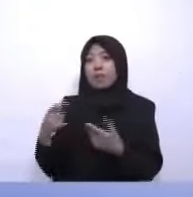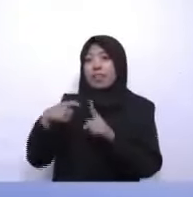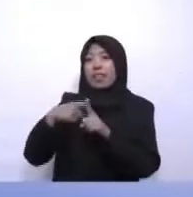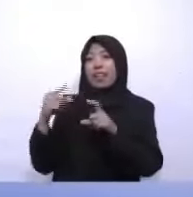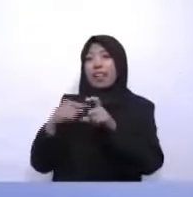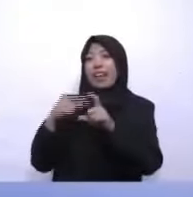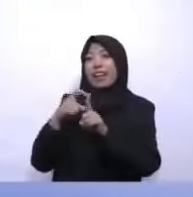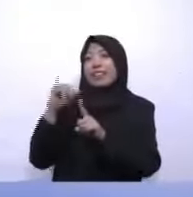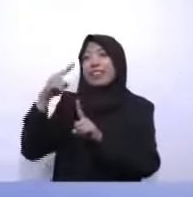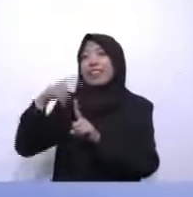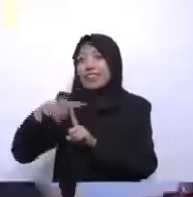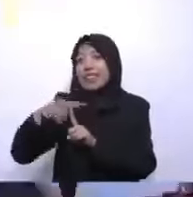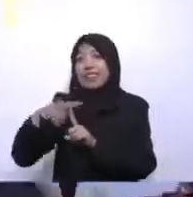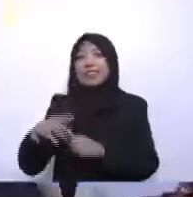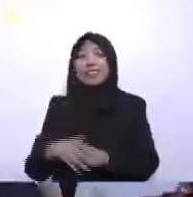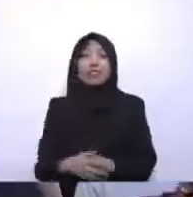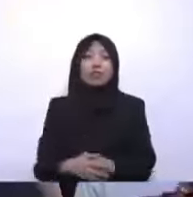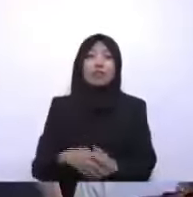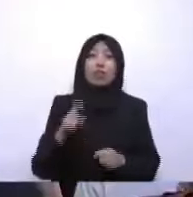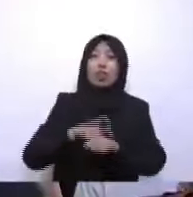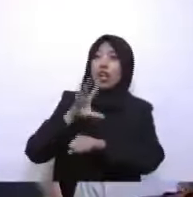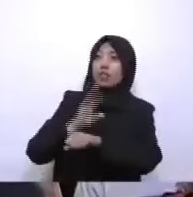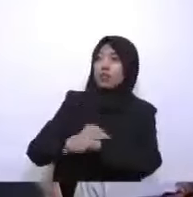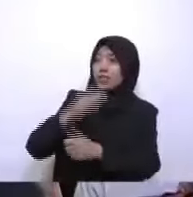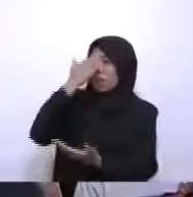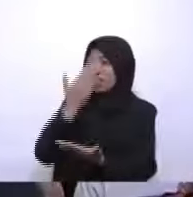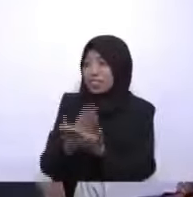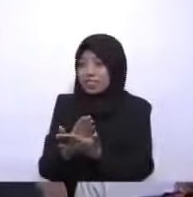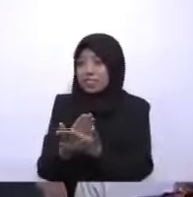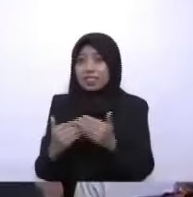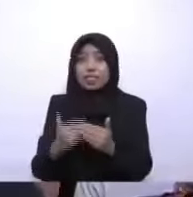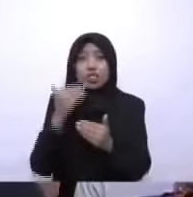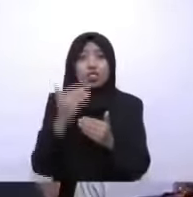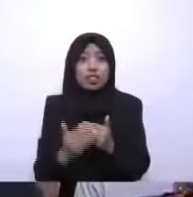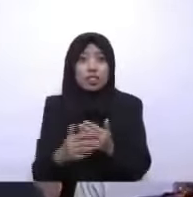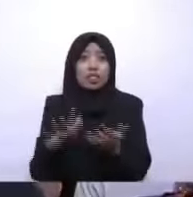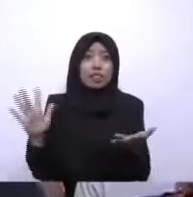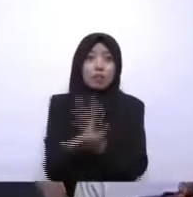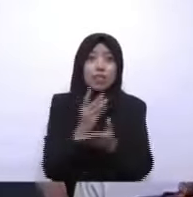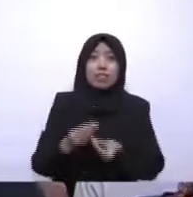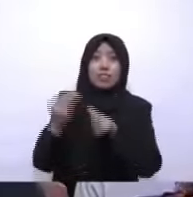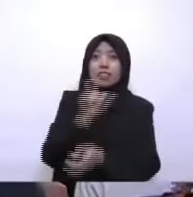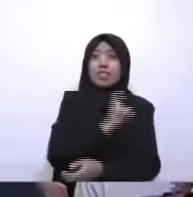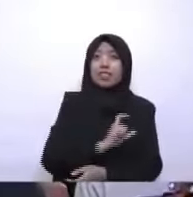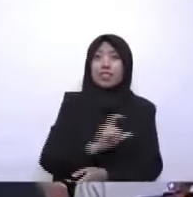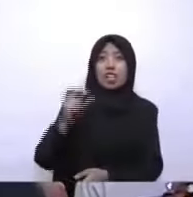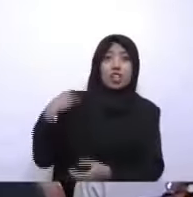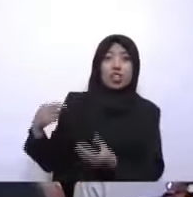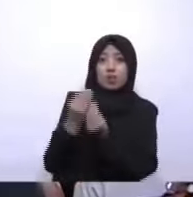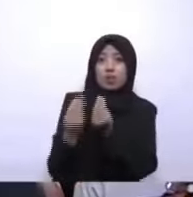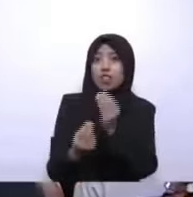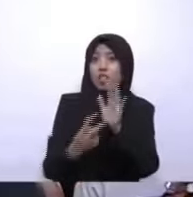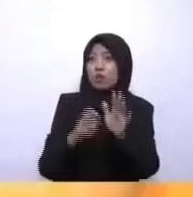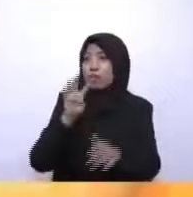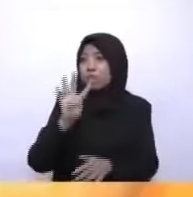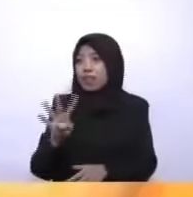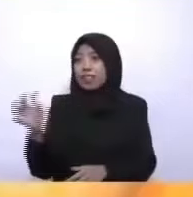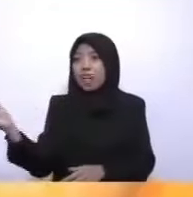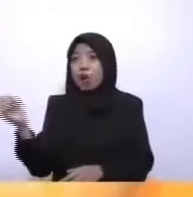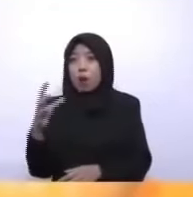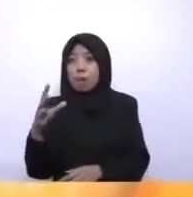kita membantu tambah agunan dan tanah biaya. Habis, terima kasih. Berikutnya kesempatan Cawagub nomor urut 4 untuk menanggapi